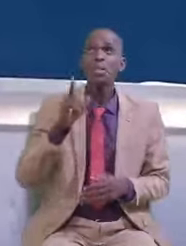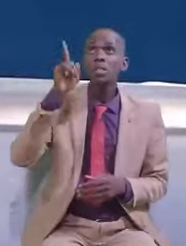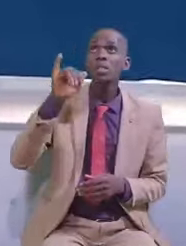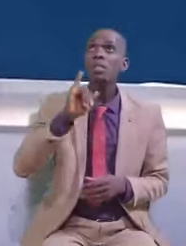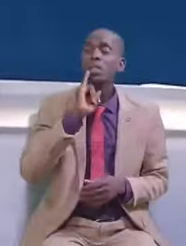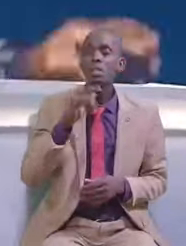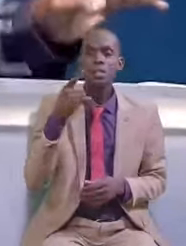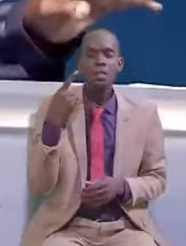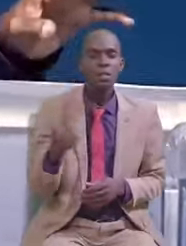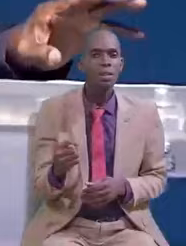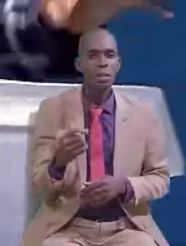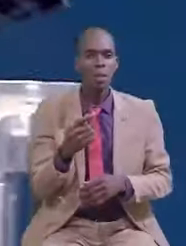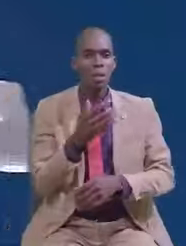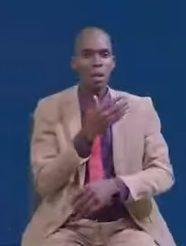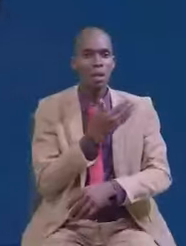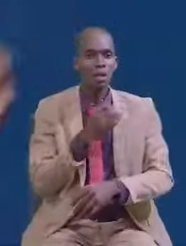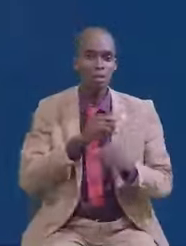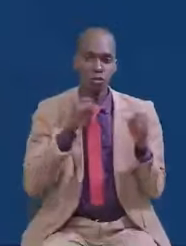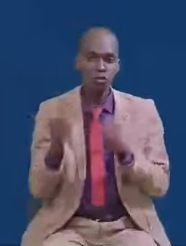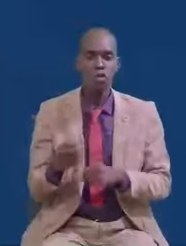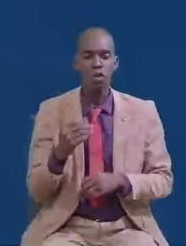l'Éternel. Oui, je crois.